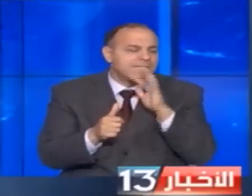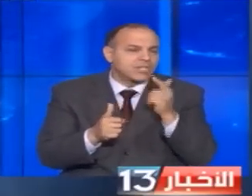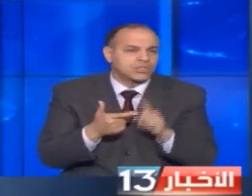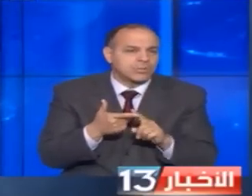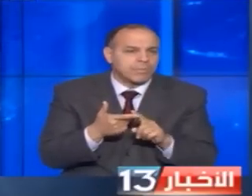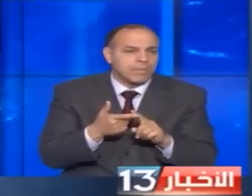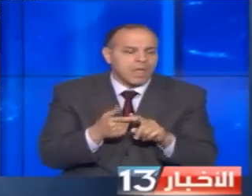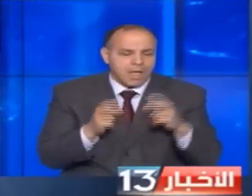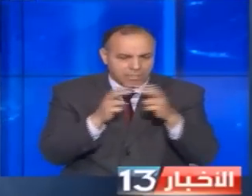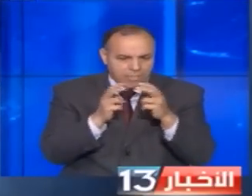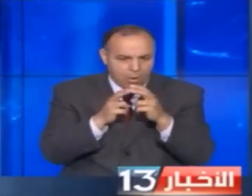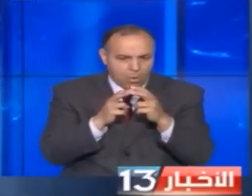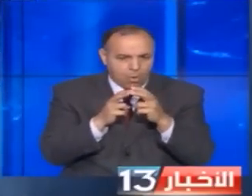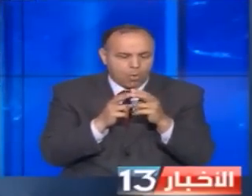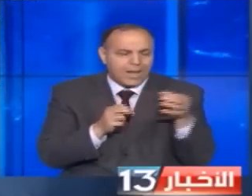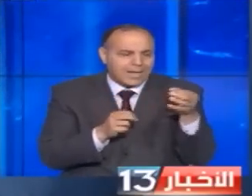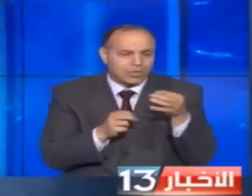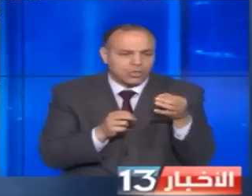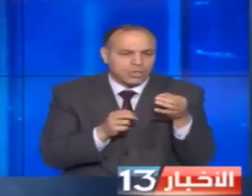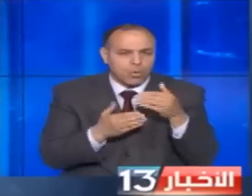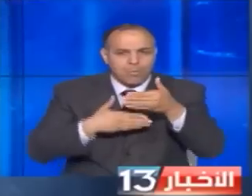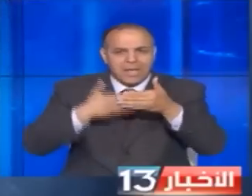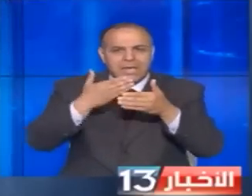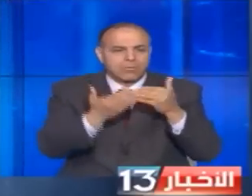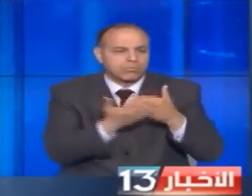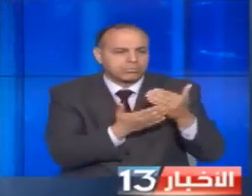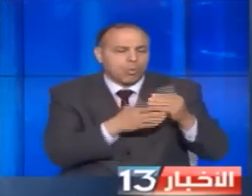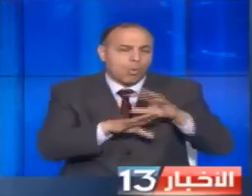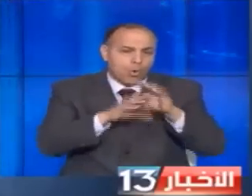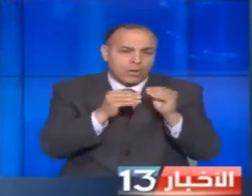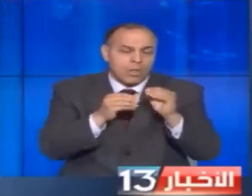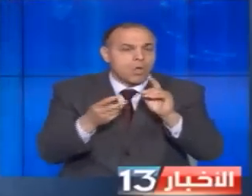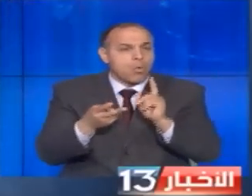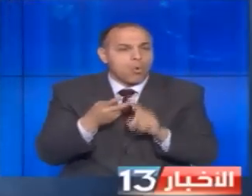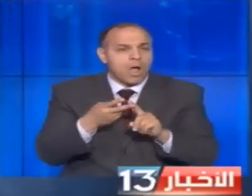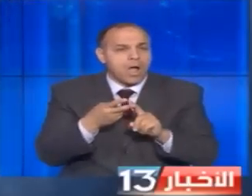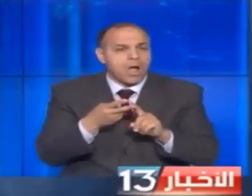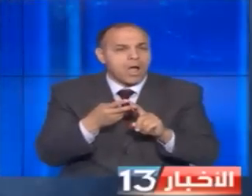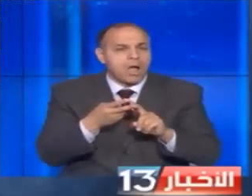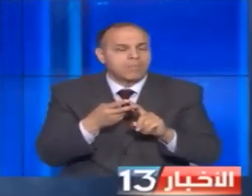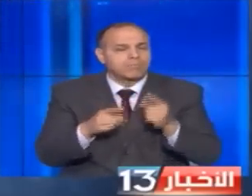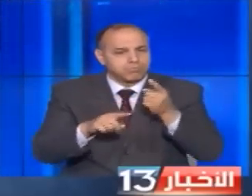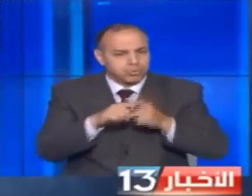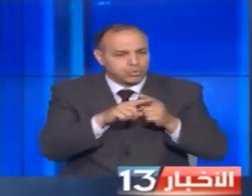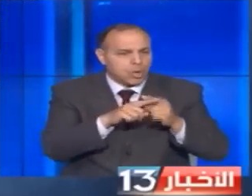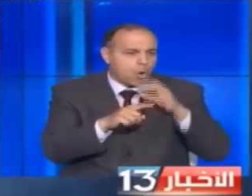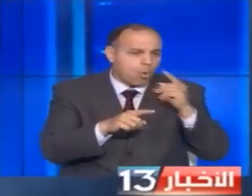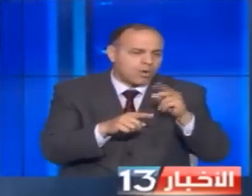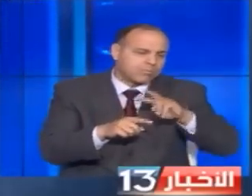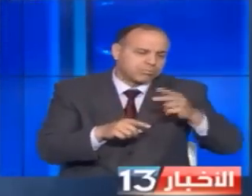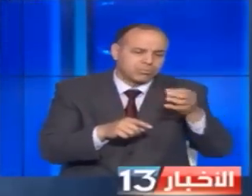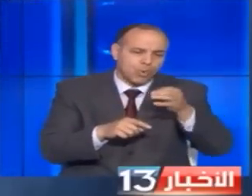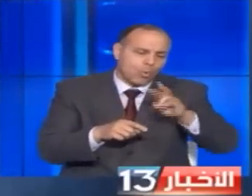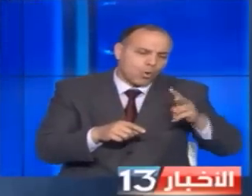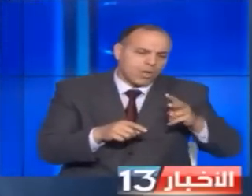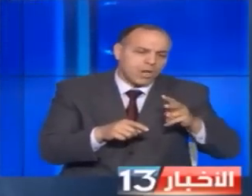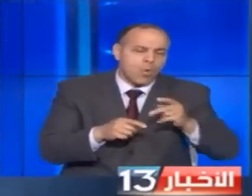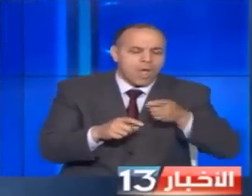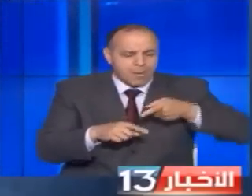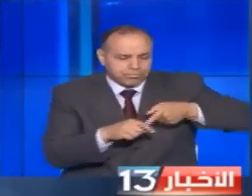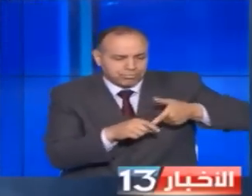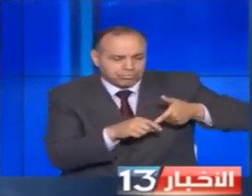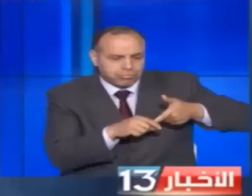الكهرباء والالكترونيك والبناء والاشغال العموميه وتوابعه اضافه الى قطاعات الاليه العامه واللحام